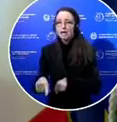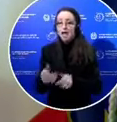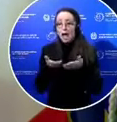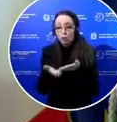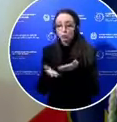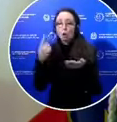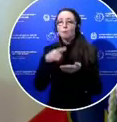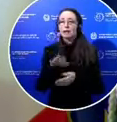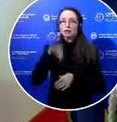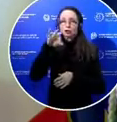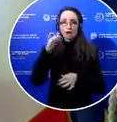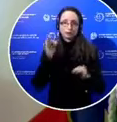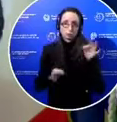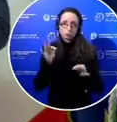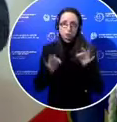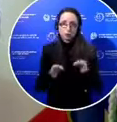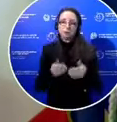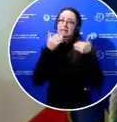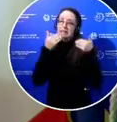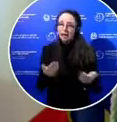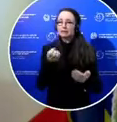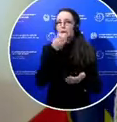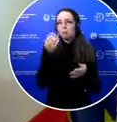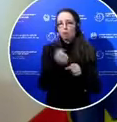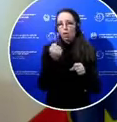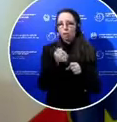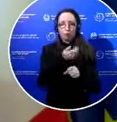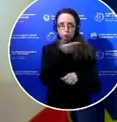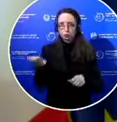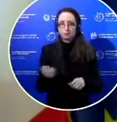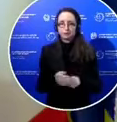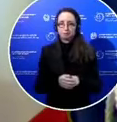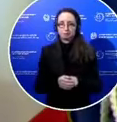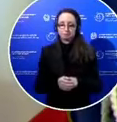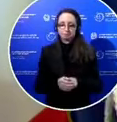giusta. Quindi grazie e buon lavoro a tutti.